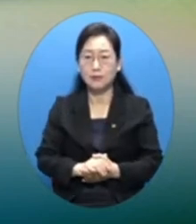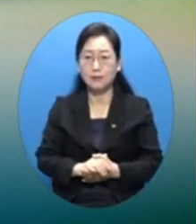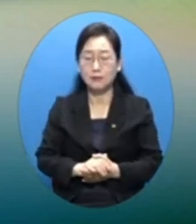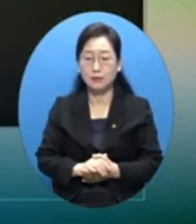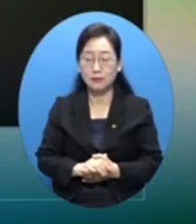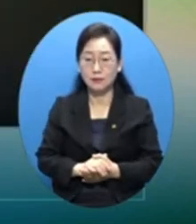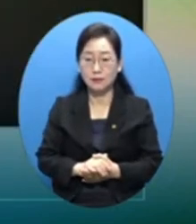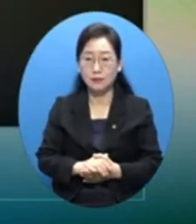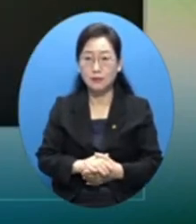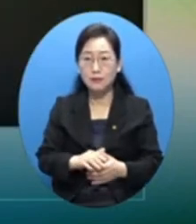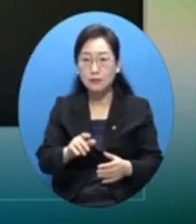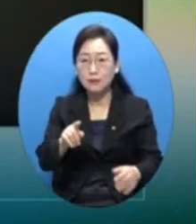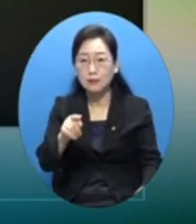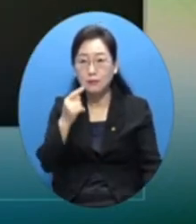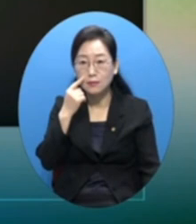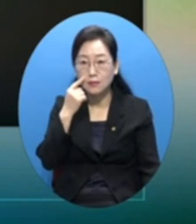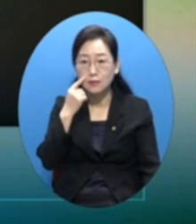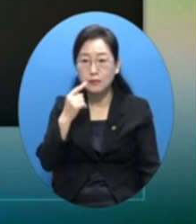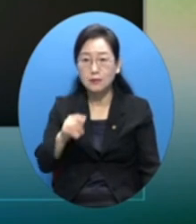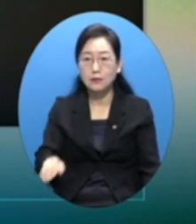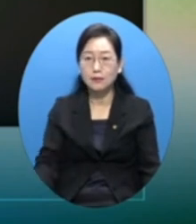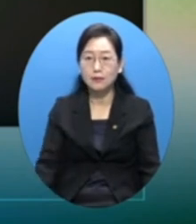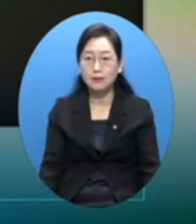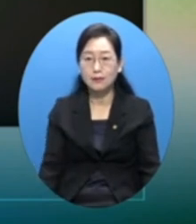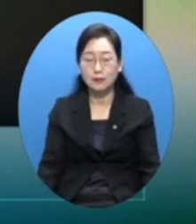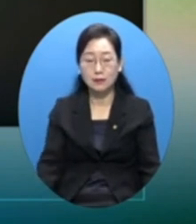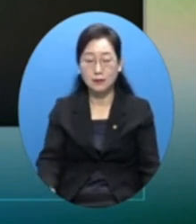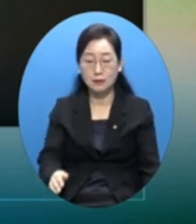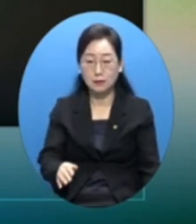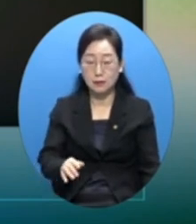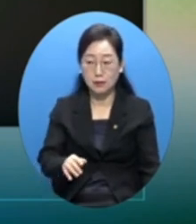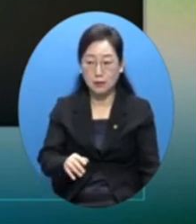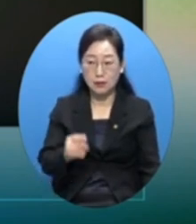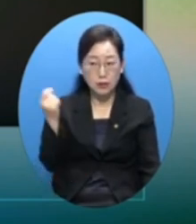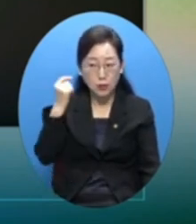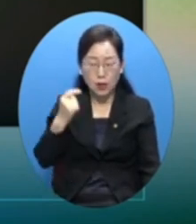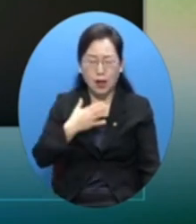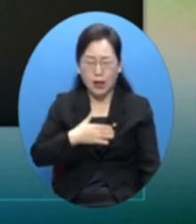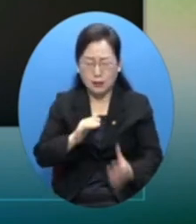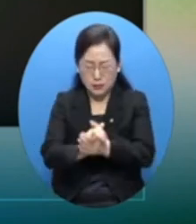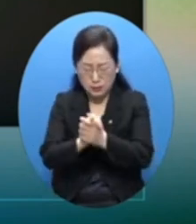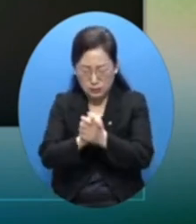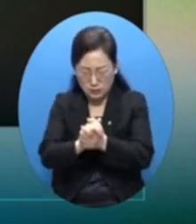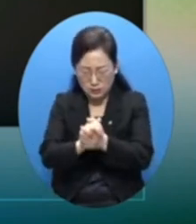자막이 벌써 나갔네. 그래서 이제 그 말을 듣고 기도를 한참 하고 있는데